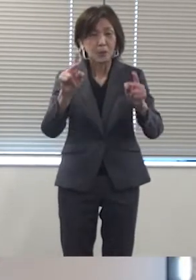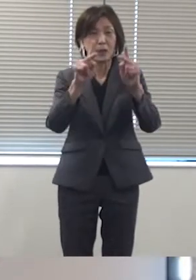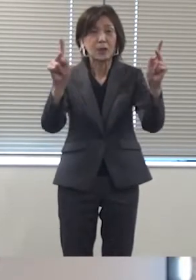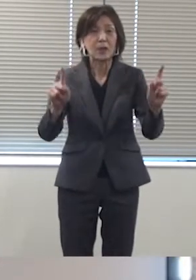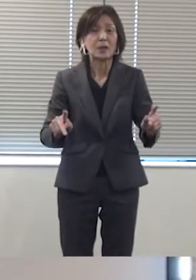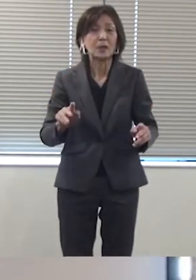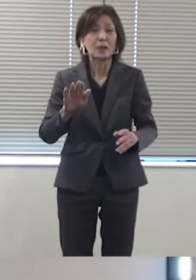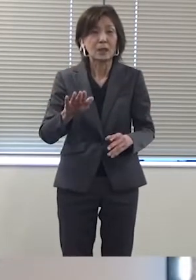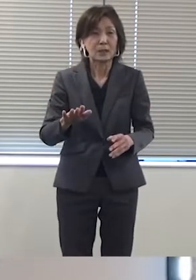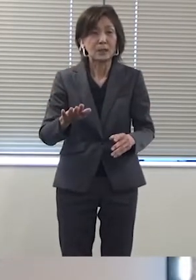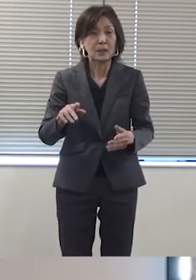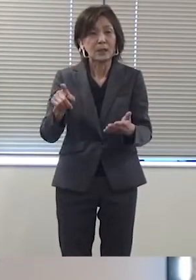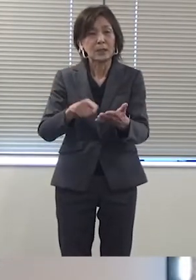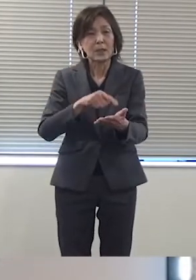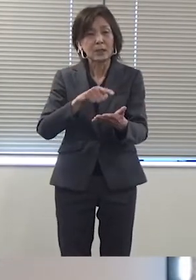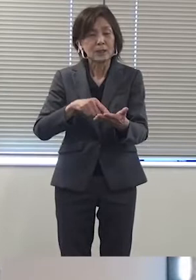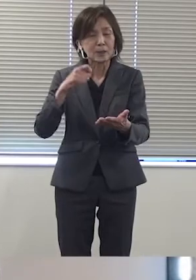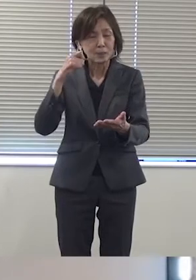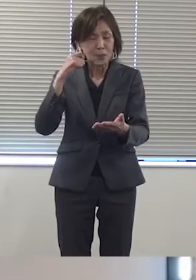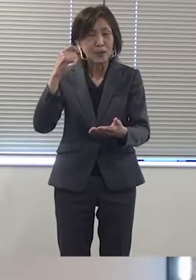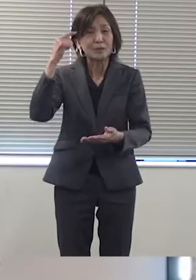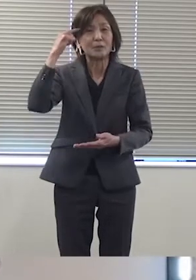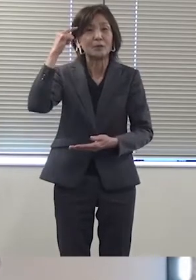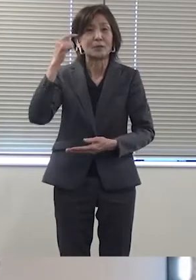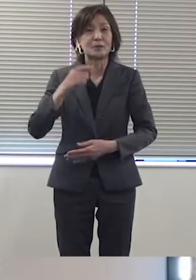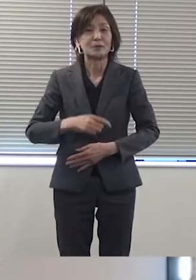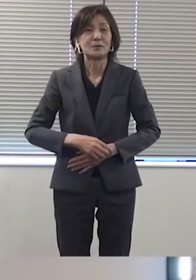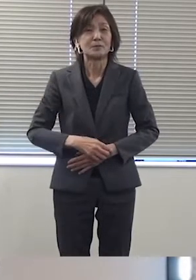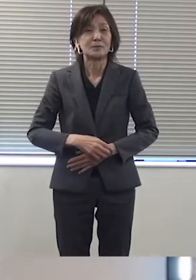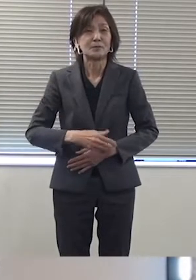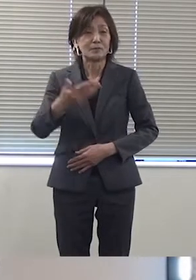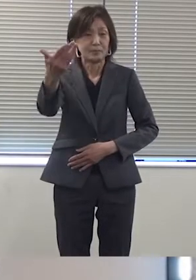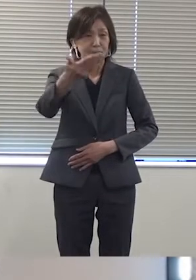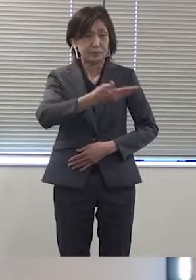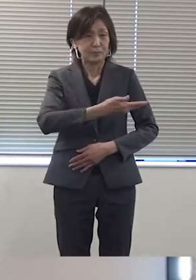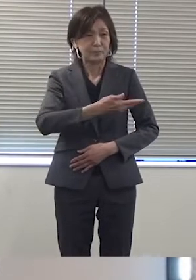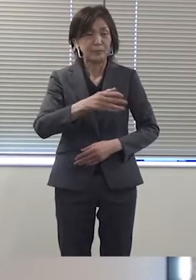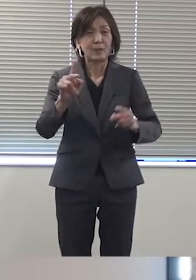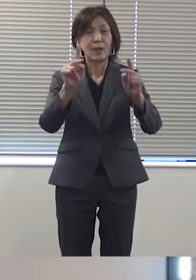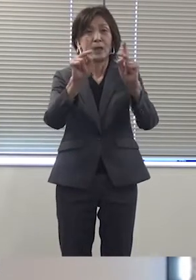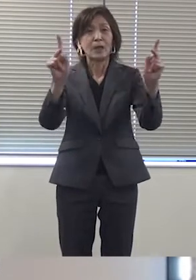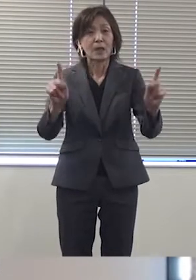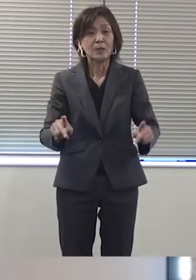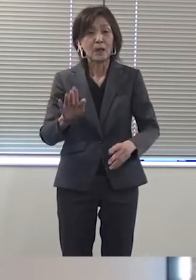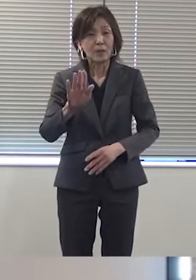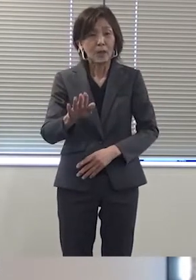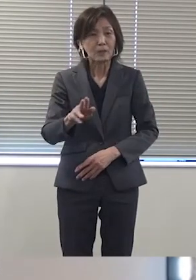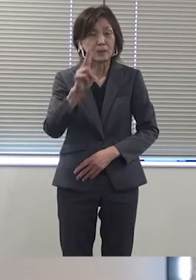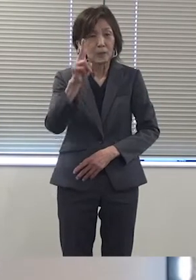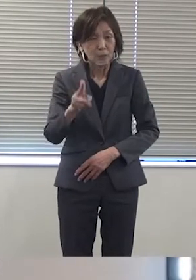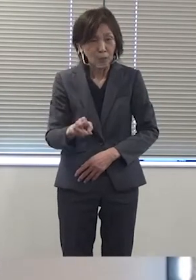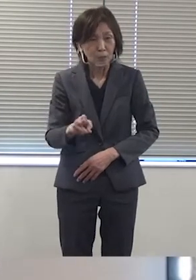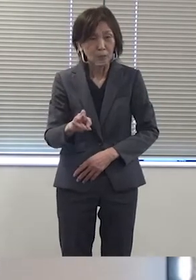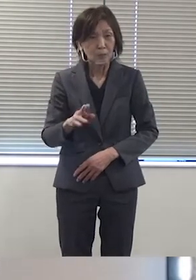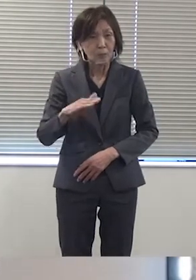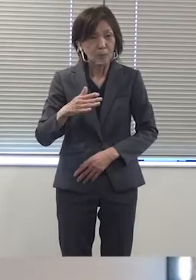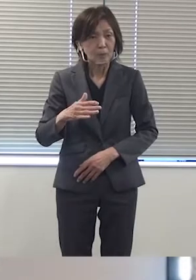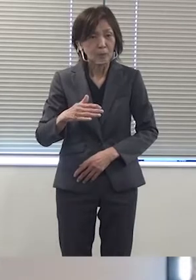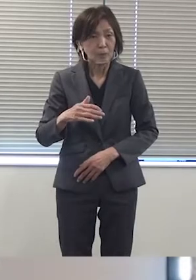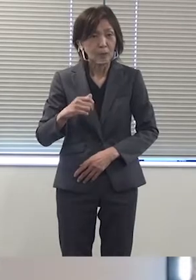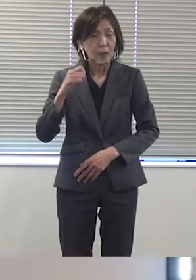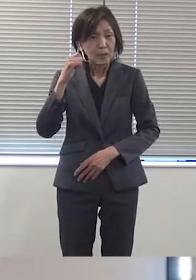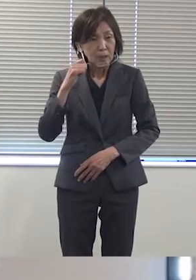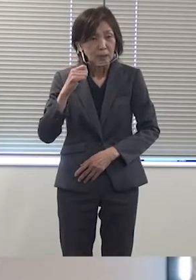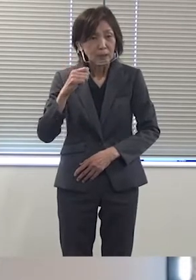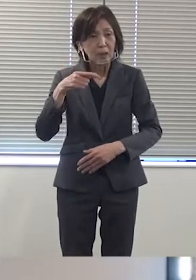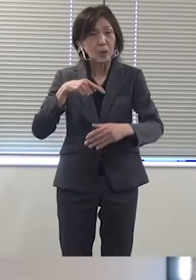まあ、課題はあるんでしょうけれども、できないわけではないんじゃないかと。あの、まあ、条例があってですよね、措置命令を出して組み従わ